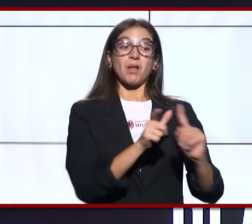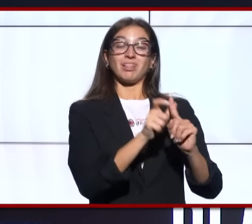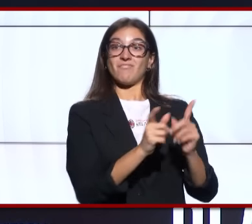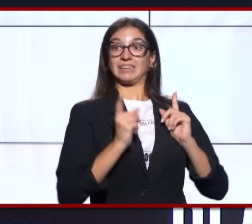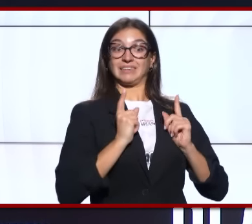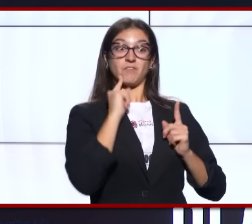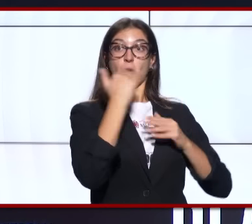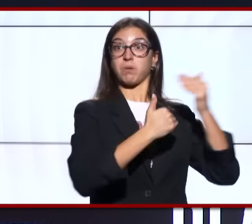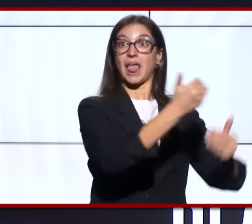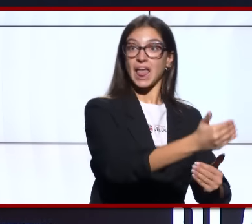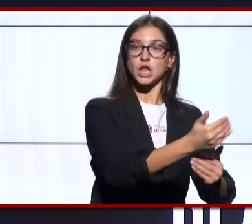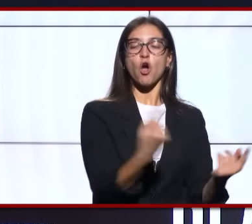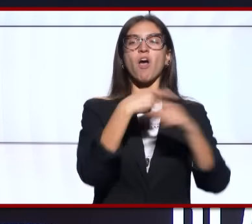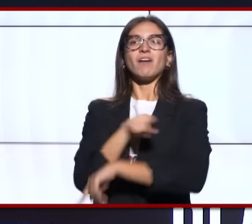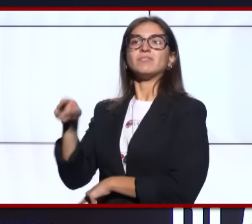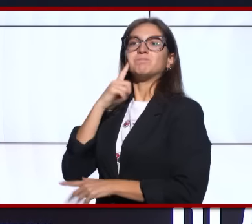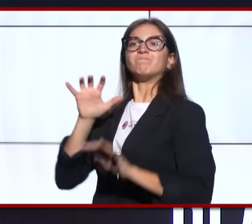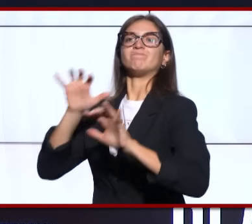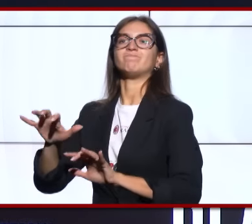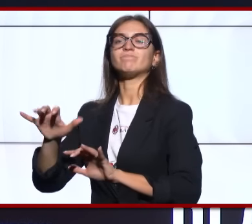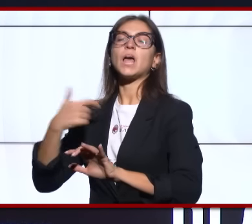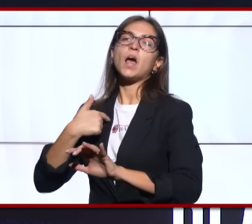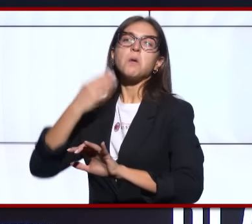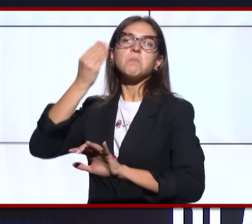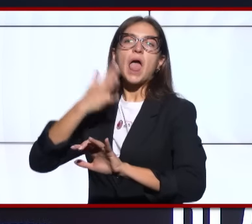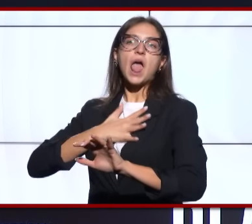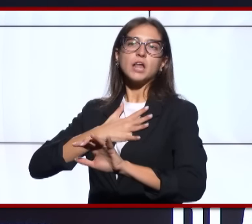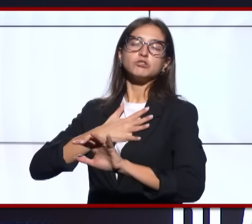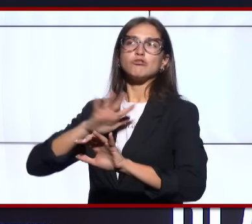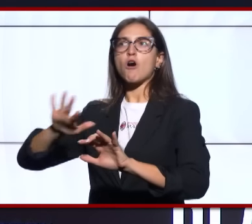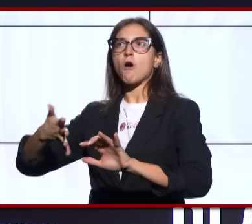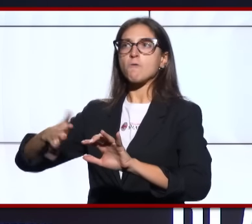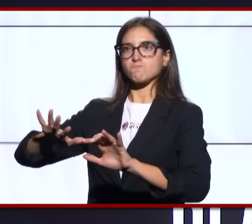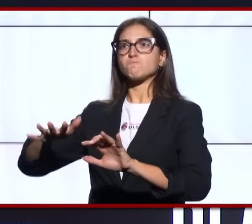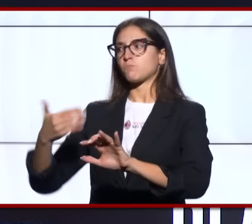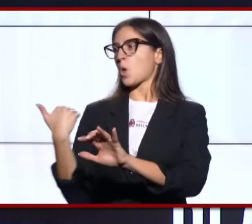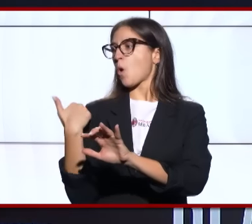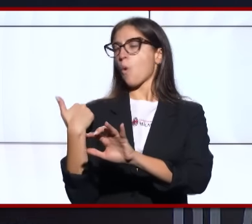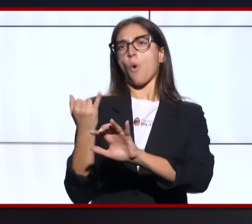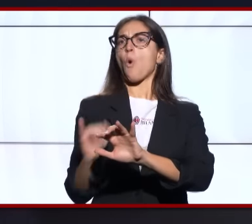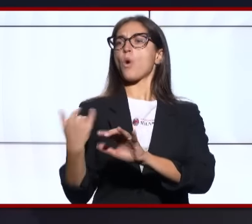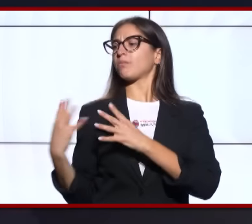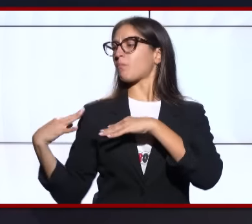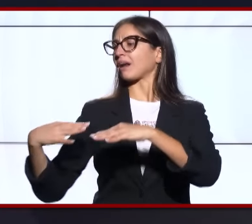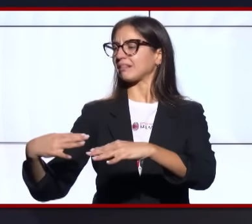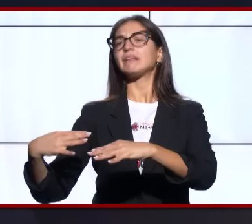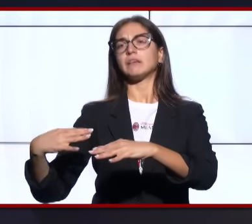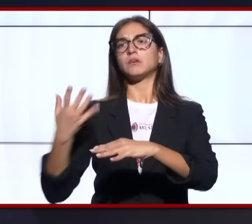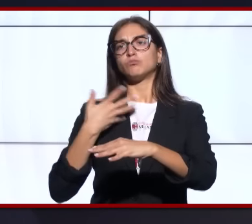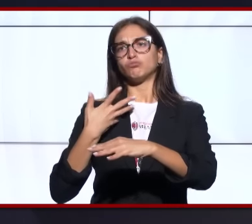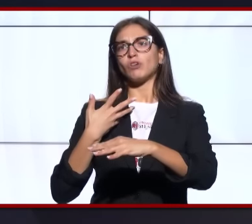penso che abbiamo avuto una crescita queste ultime partita con fasi